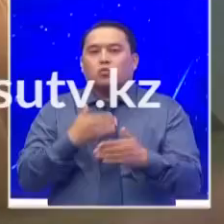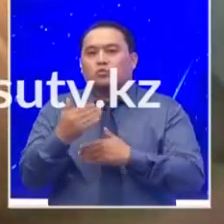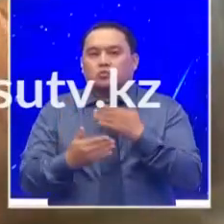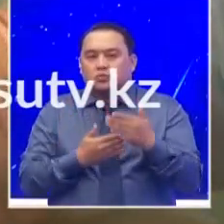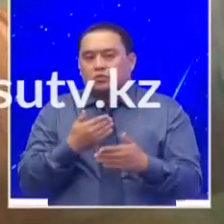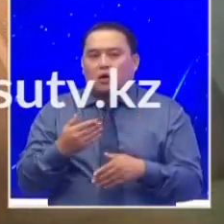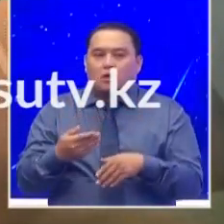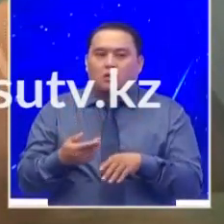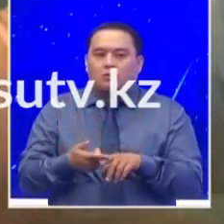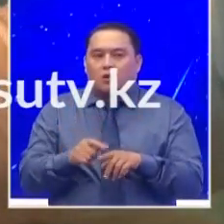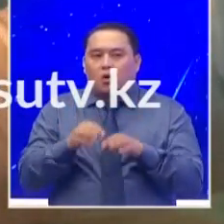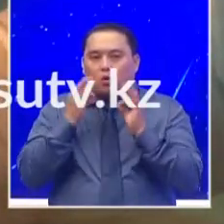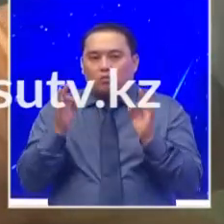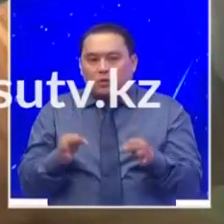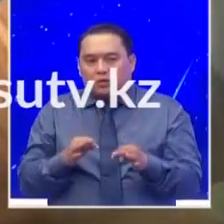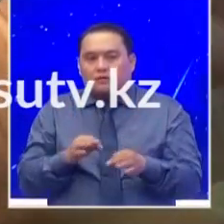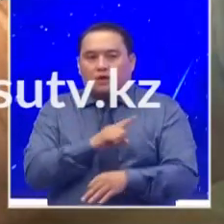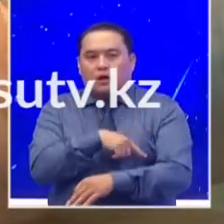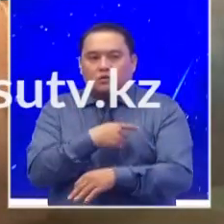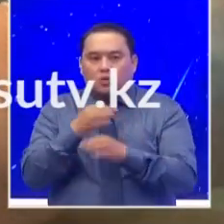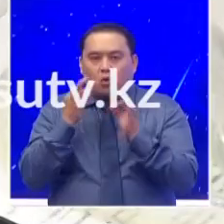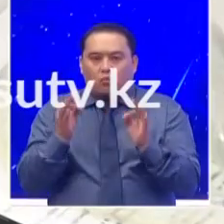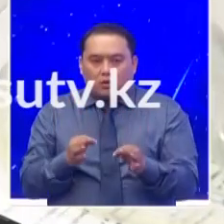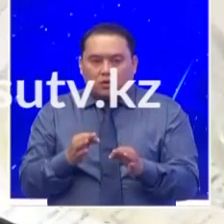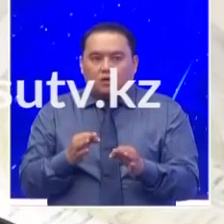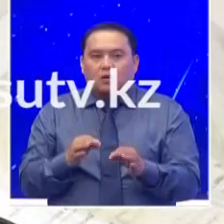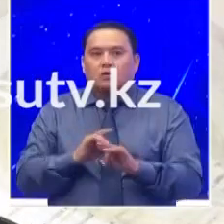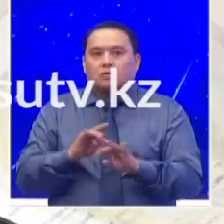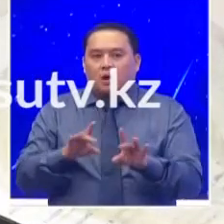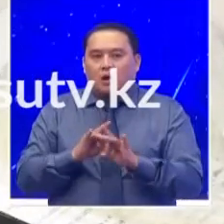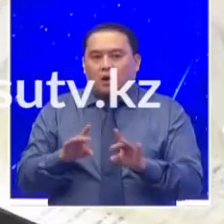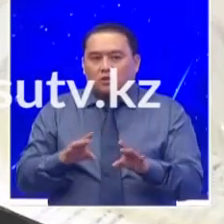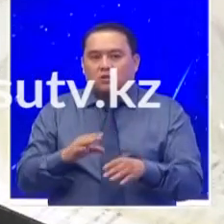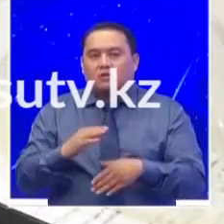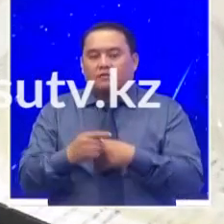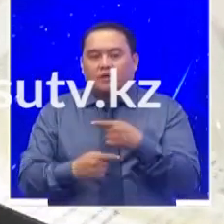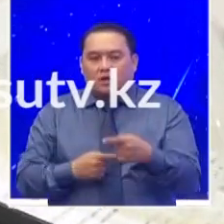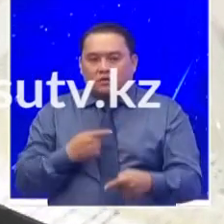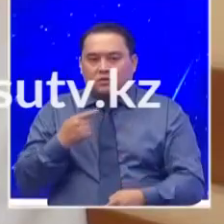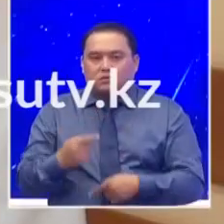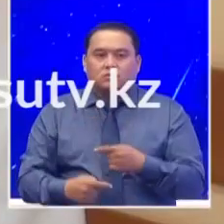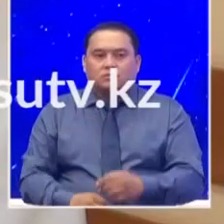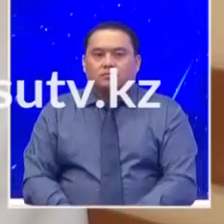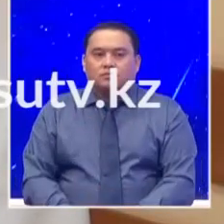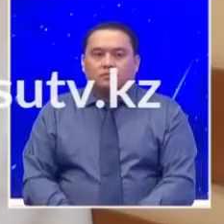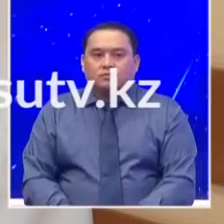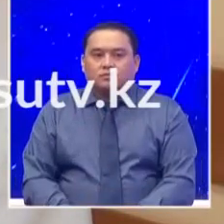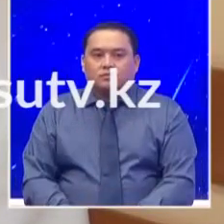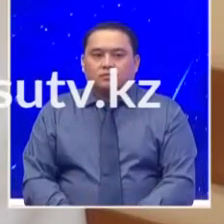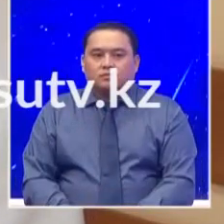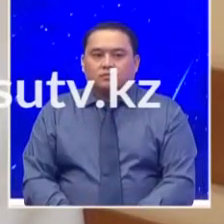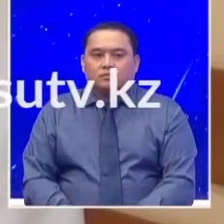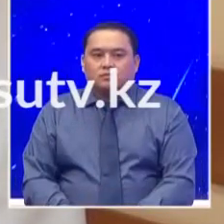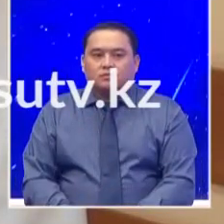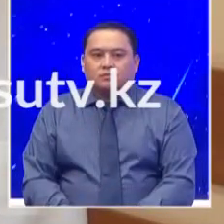свои хирургические навыки и врачам с опытом. Ведь, как говорится, век живи, век учись. Он сюда, когда приезжает, он